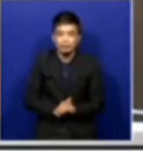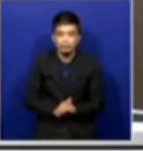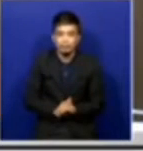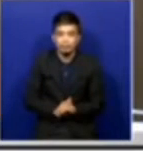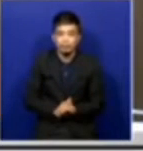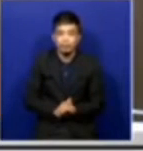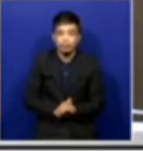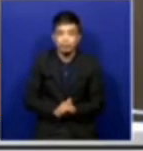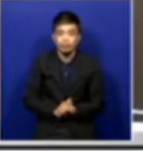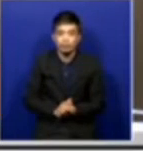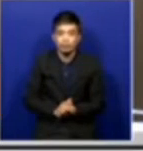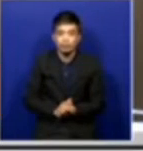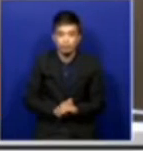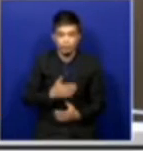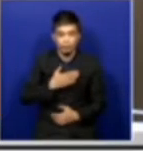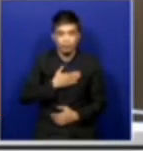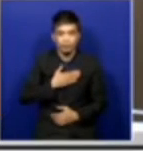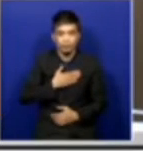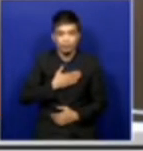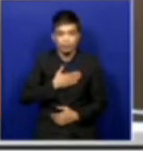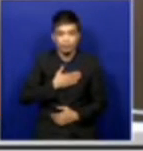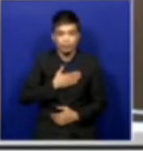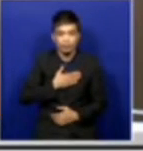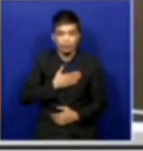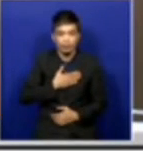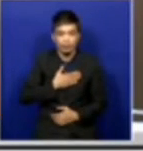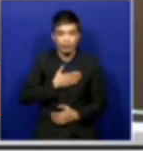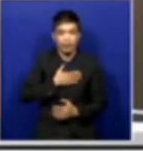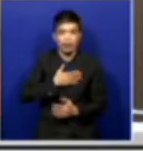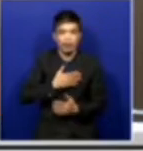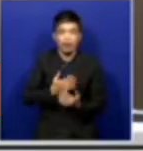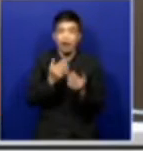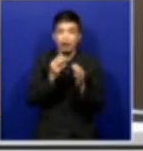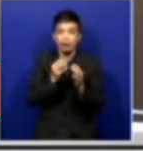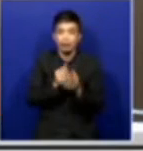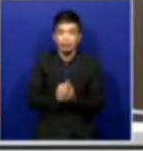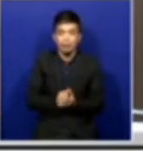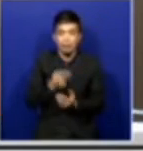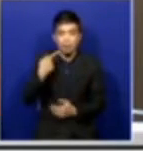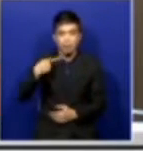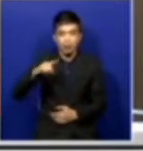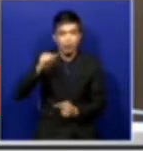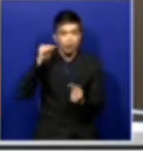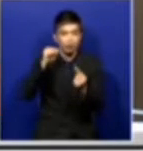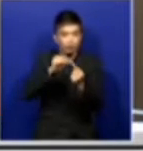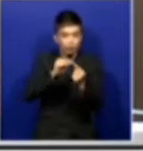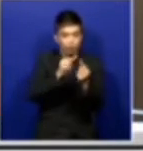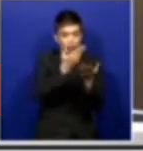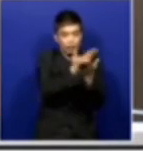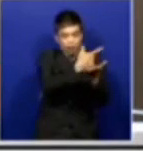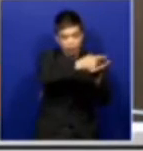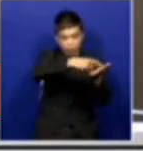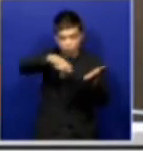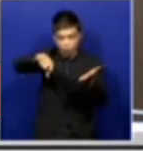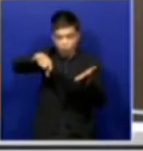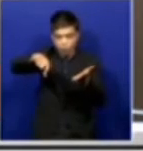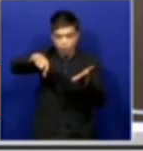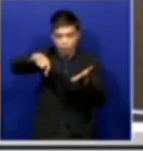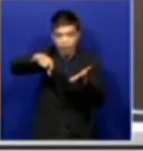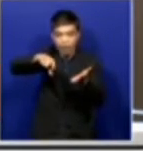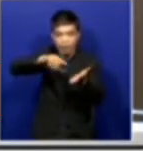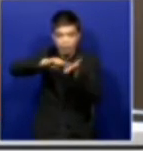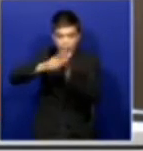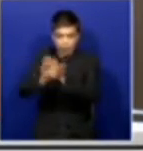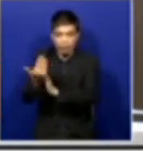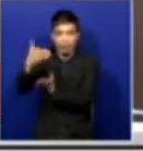นอกจากนี้นะฮะผมขอกลับเรียนท่านประธานว่าความจำเป็นในการโอนงบประมาณมาเป็นงบกลางเนี่ยมันก็ไม่น่าจะชอบ